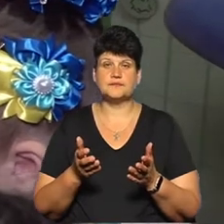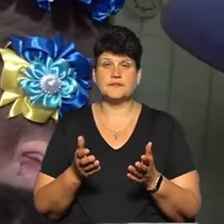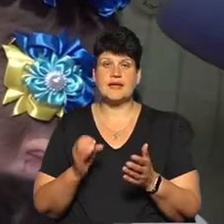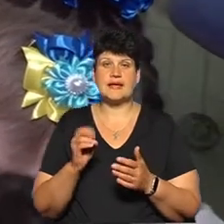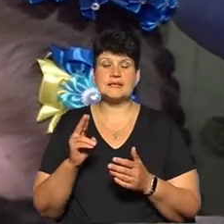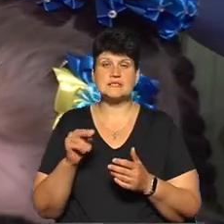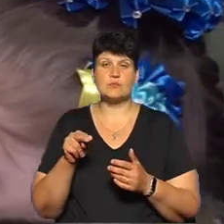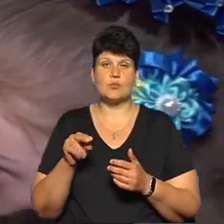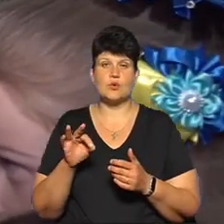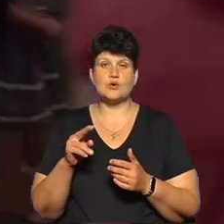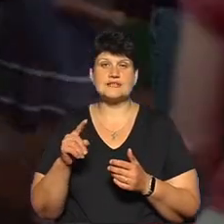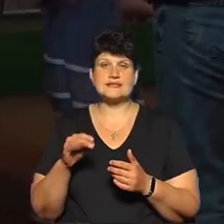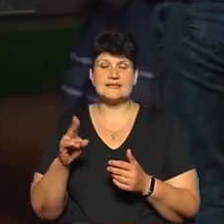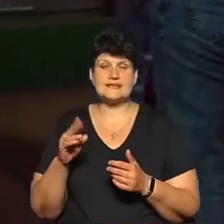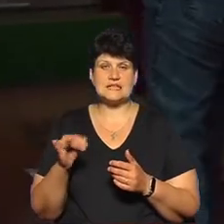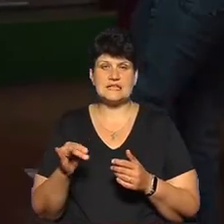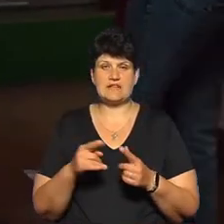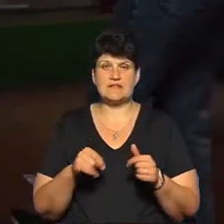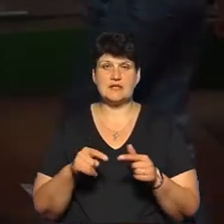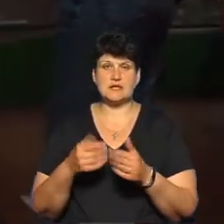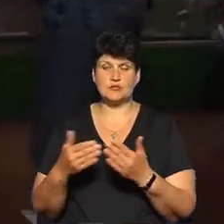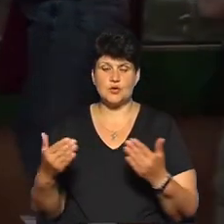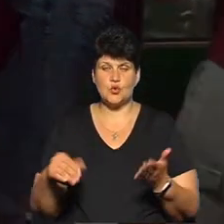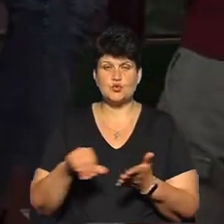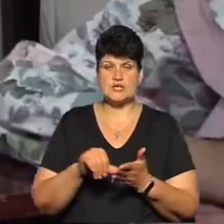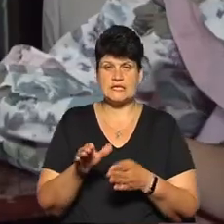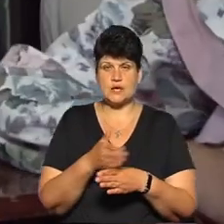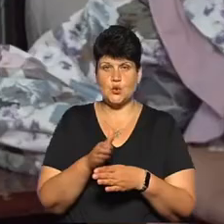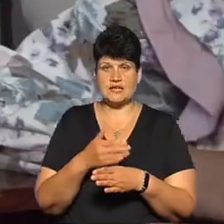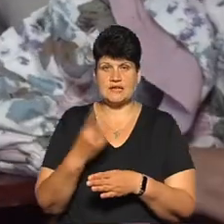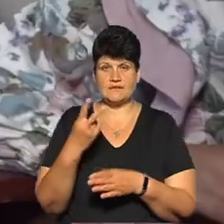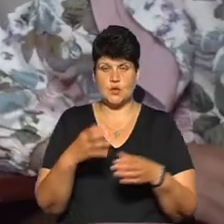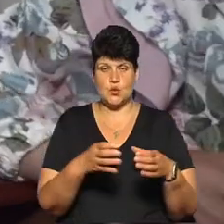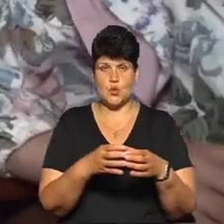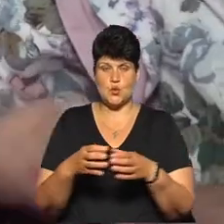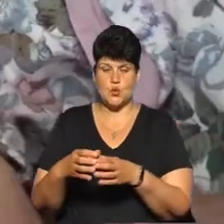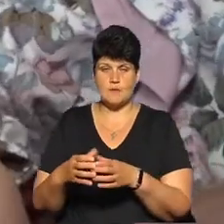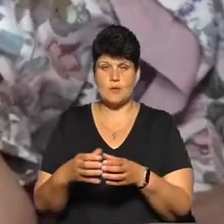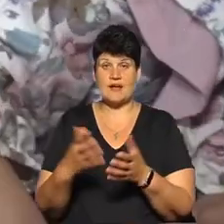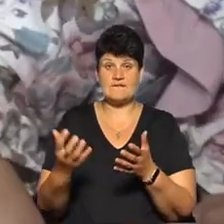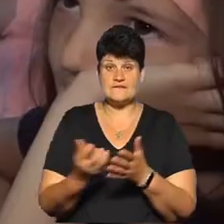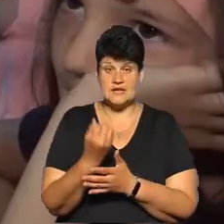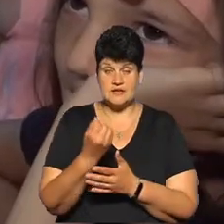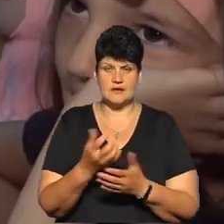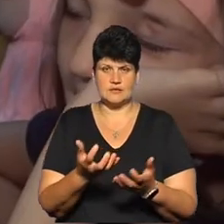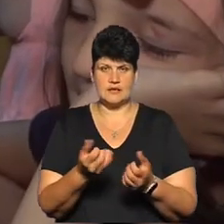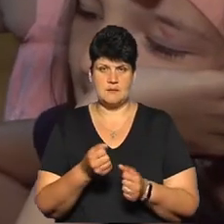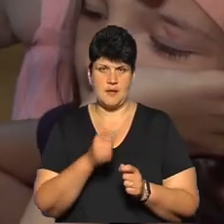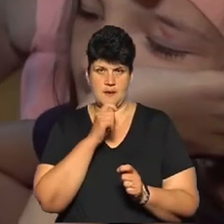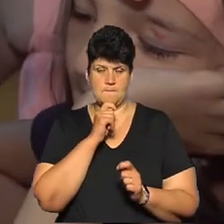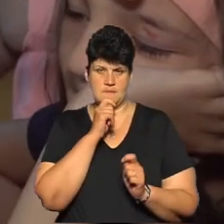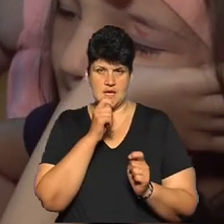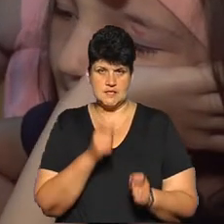експозиційних відділах музею. Учасники квесту розділилися на дві групи. Команда, яка виграє, отримає призи. Я